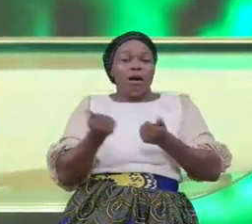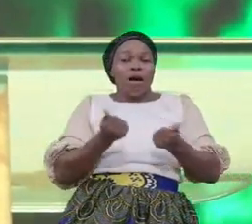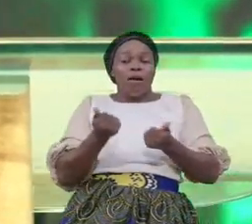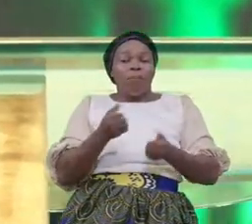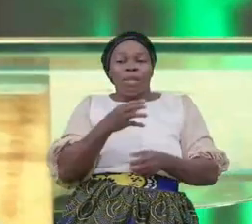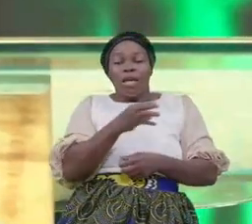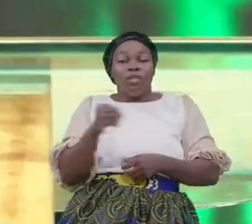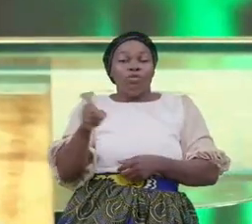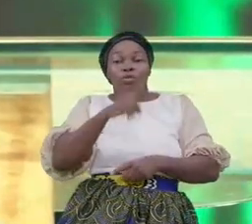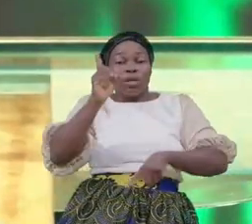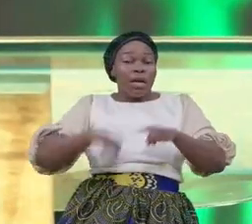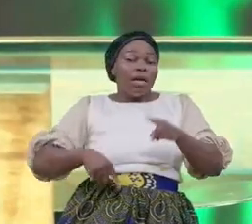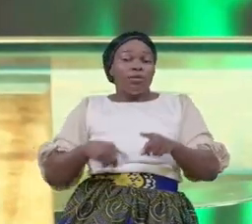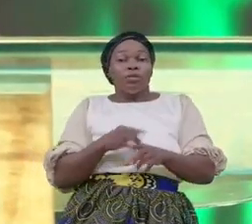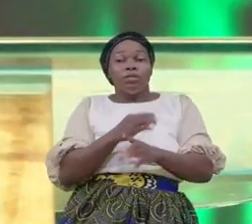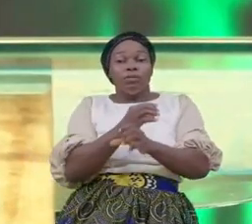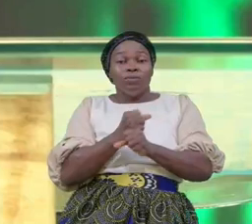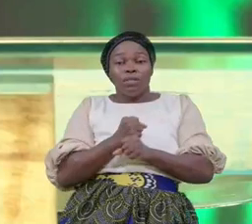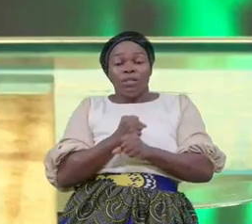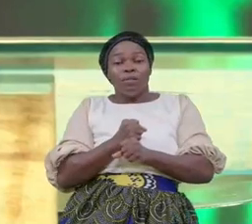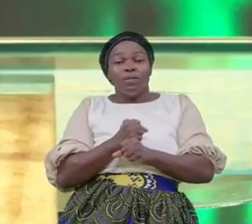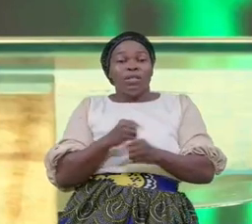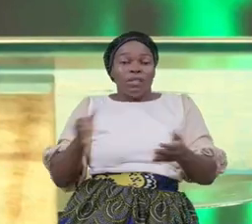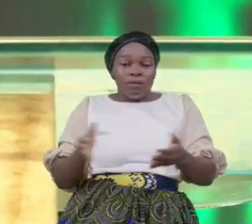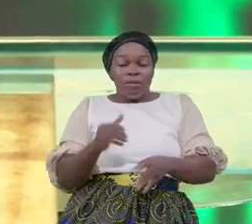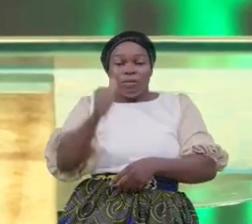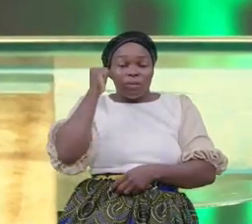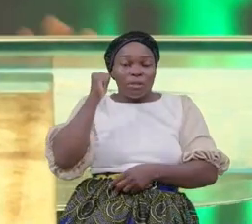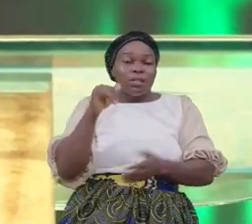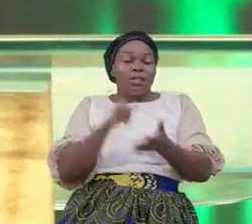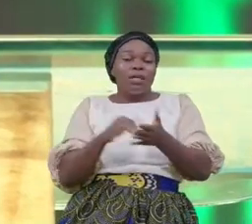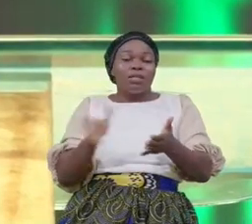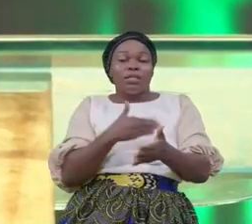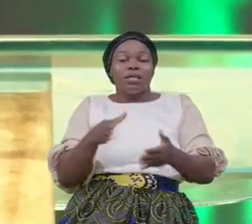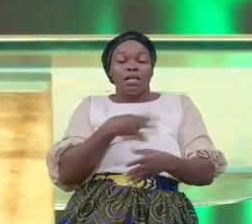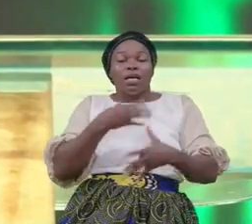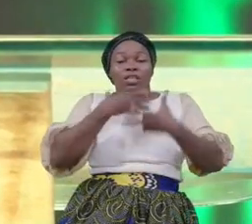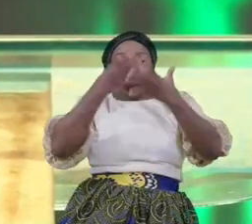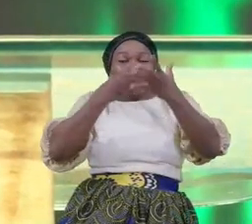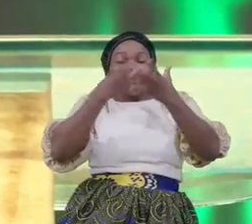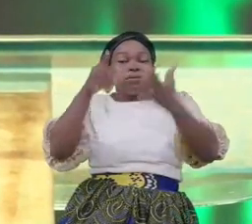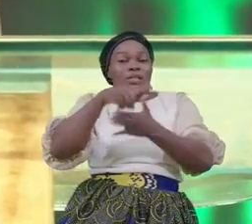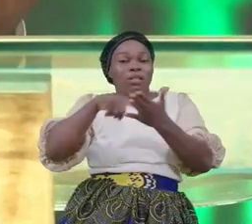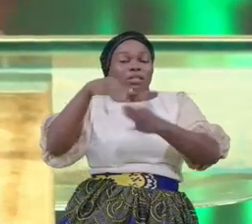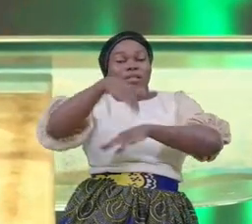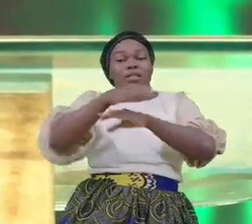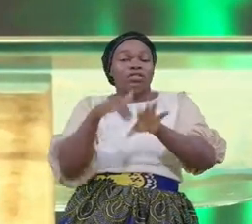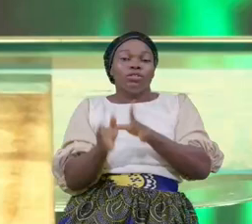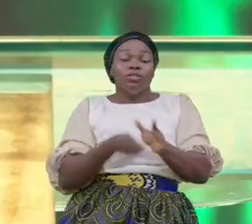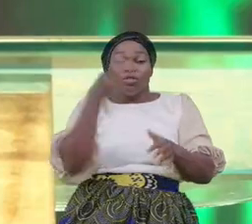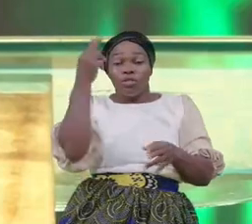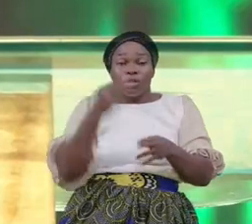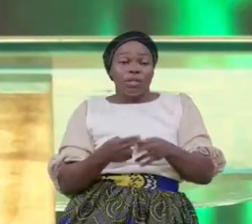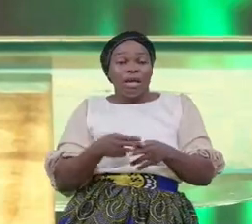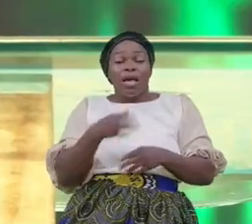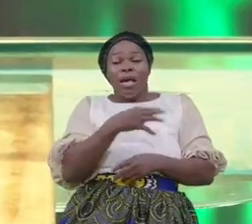en voiture. Alors, vous ne pouvez pas cesser de chanter, crier ce soir. Vous allez chanter, chanter, chanter, chanter, chanter.